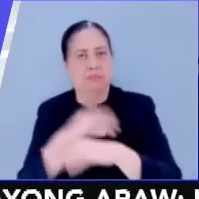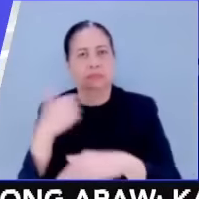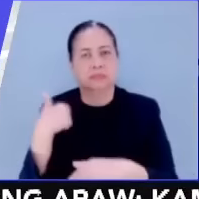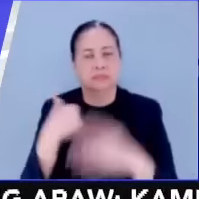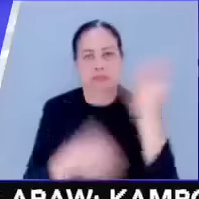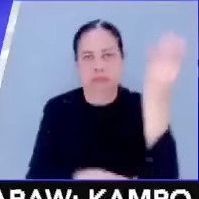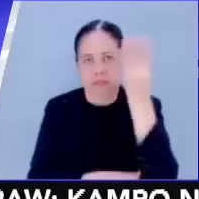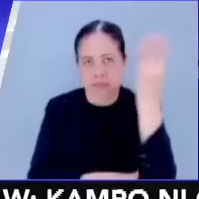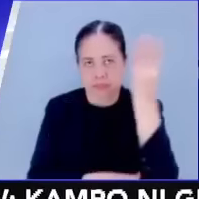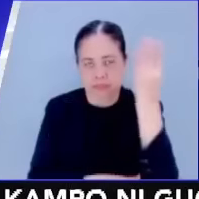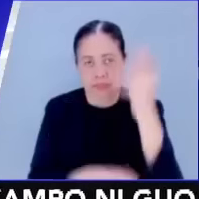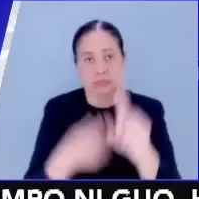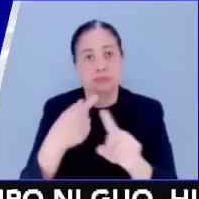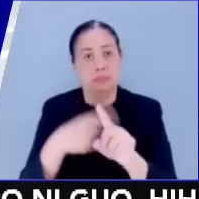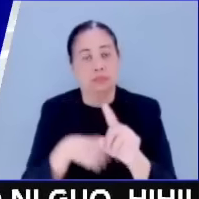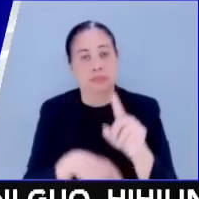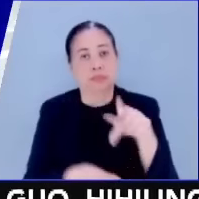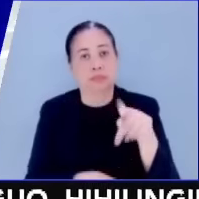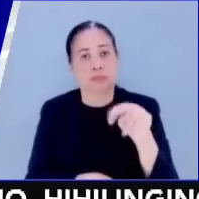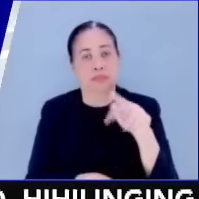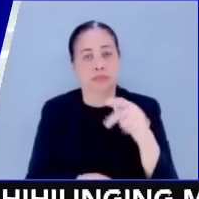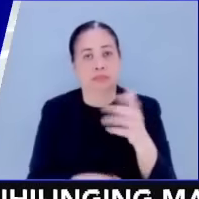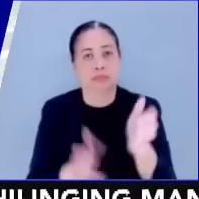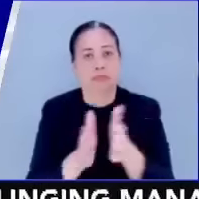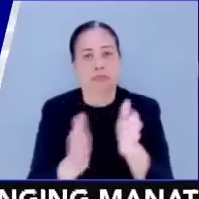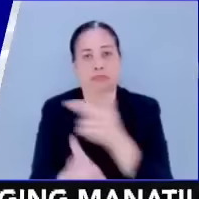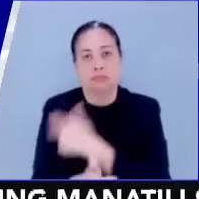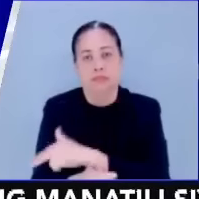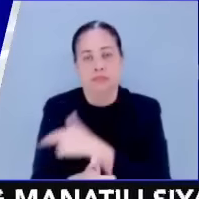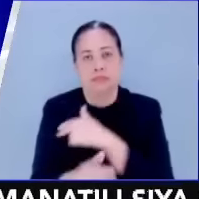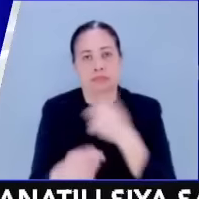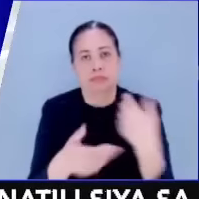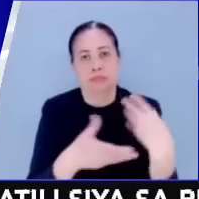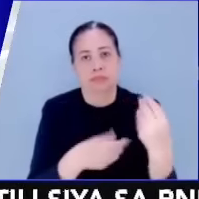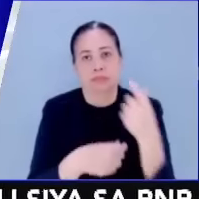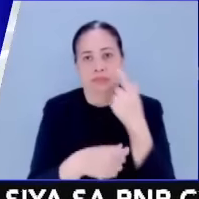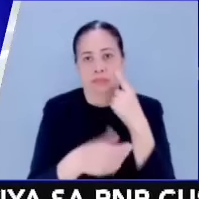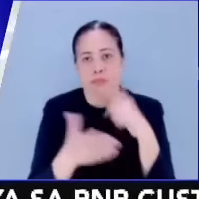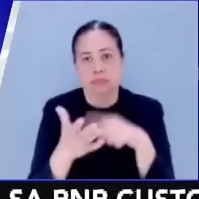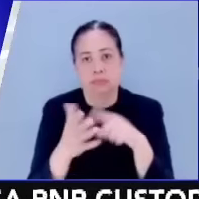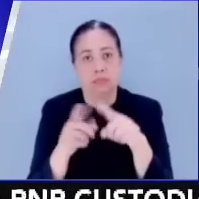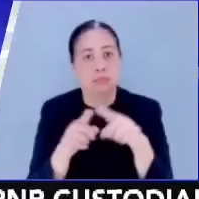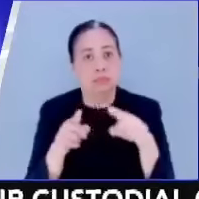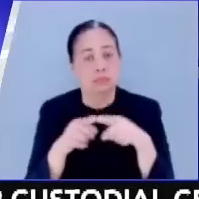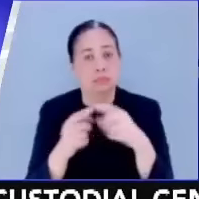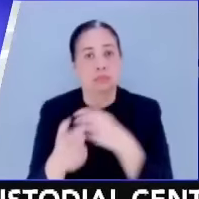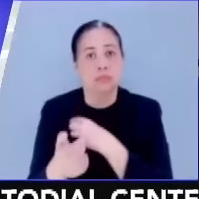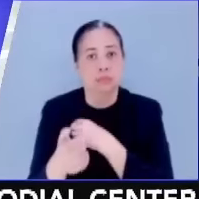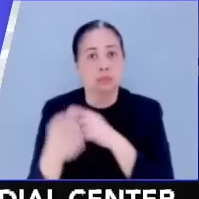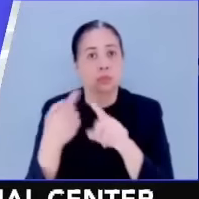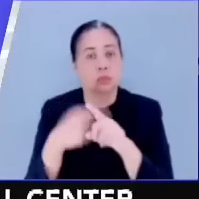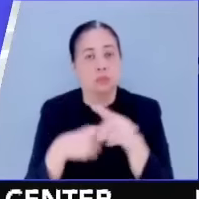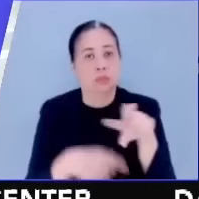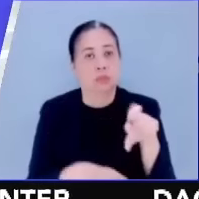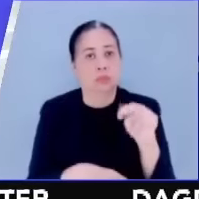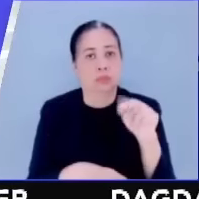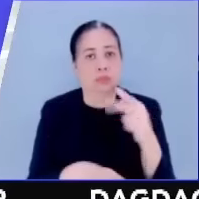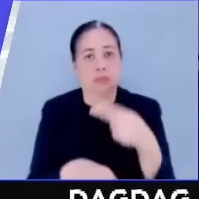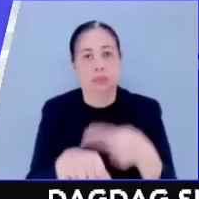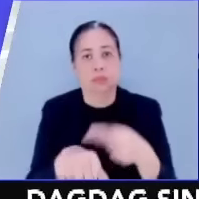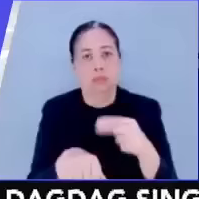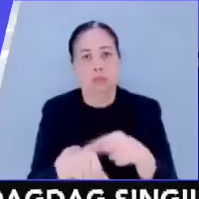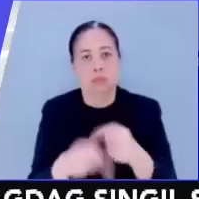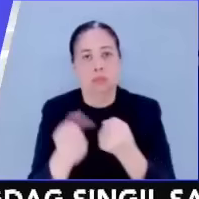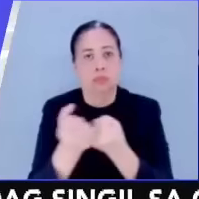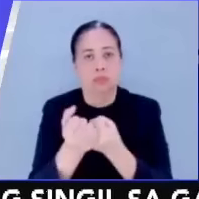mula sa PNP General Hospital na nandito sa labas may nakita din tayo na mga pulis mula sa PNP headquarters support service yan